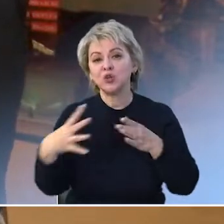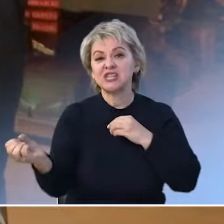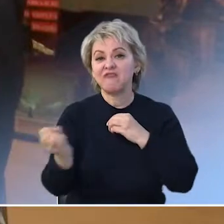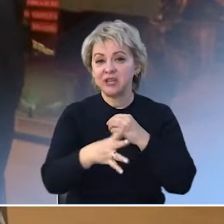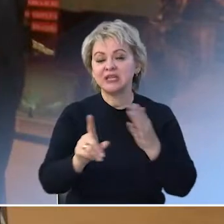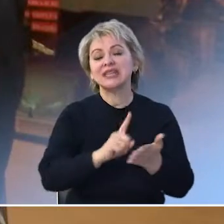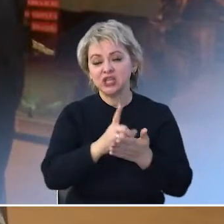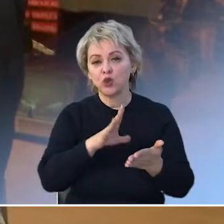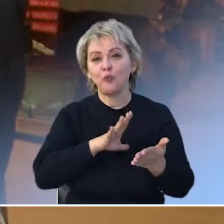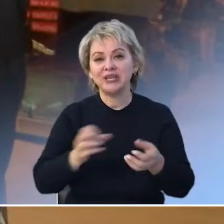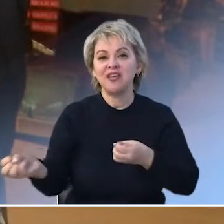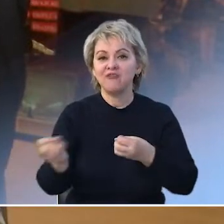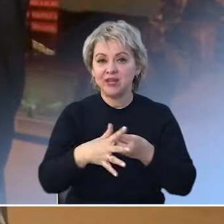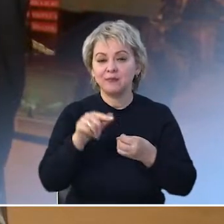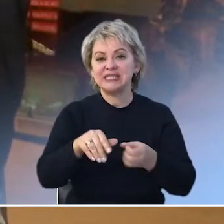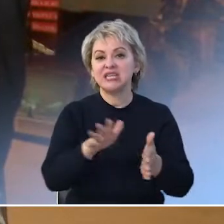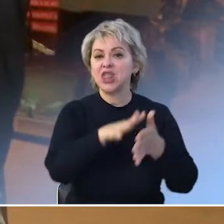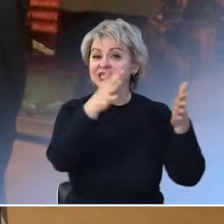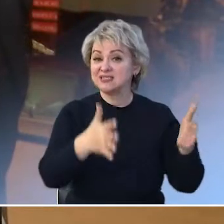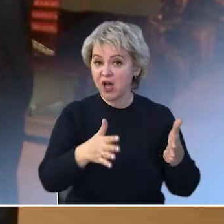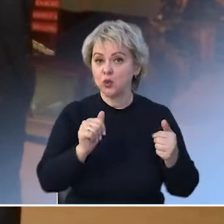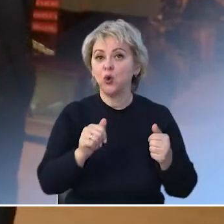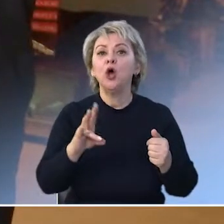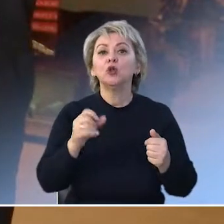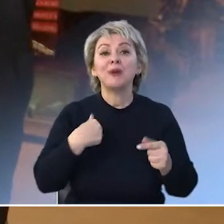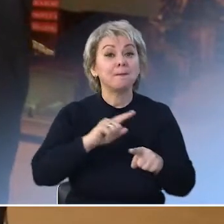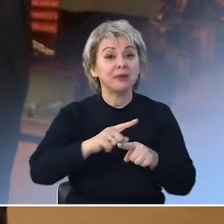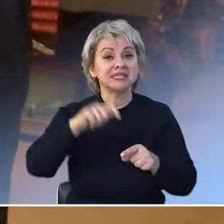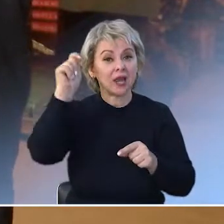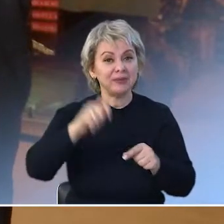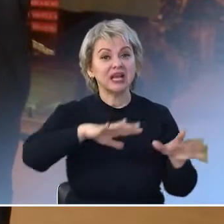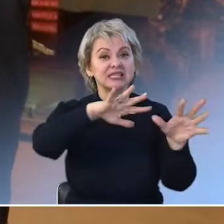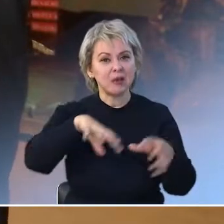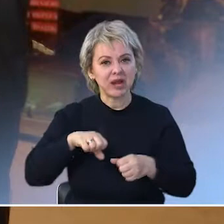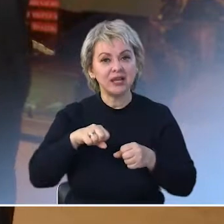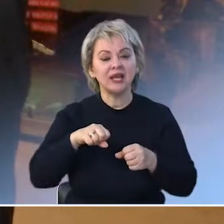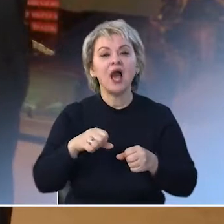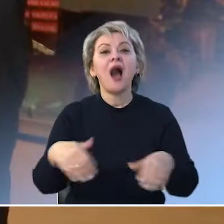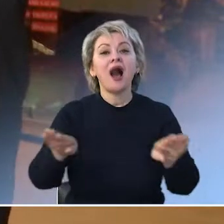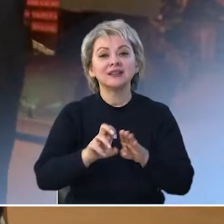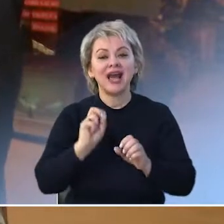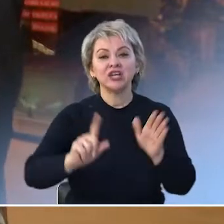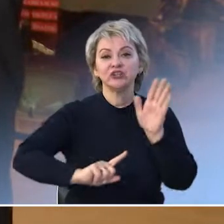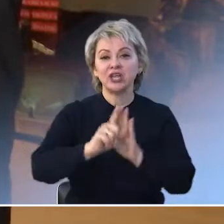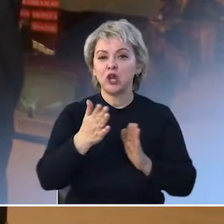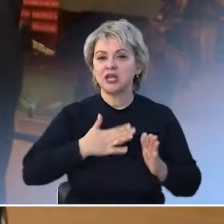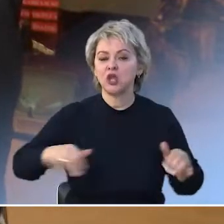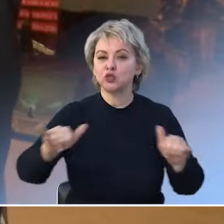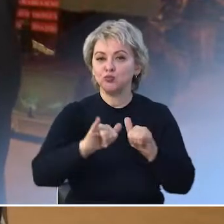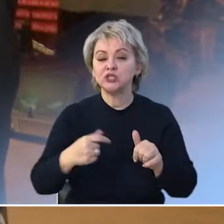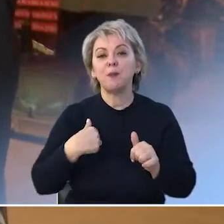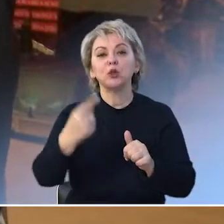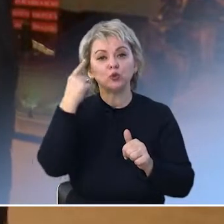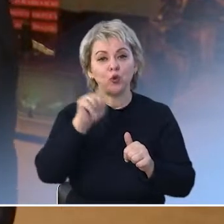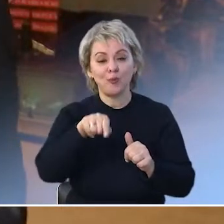просто выброшена, должна была вывести ее, должны были на свалку. Мы быстренько приехали, забрали ее. А так как изначально наш музей,